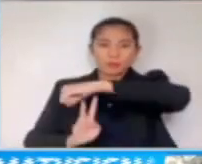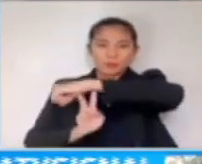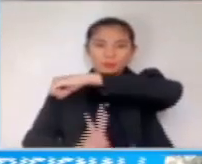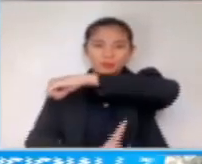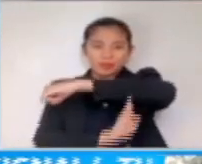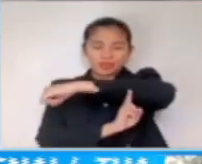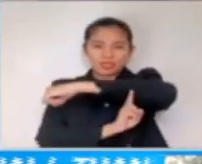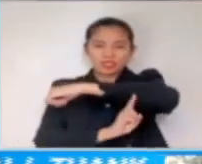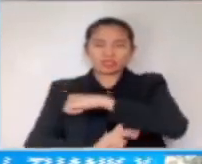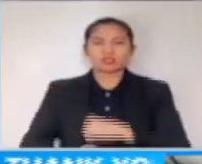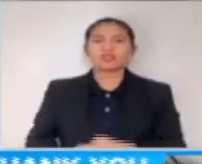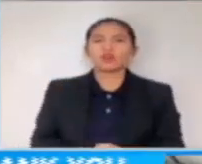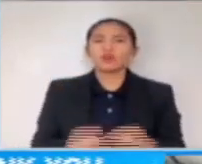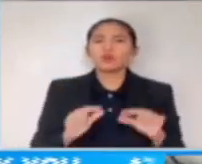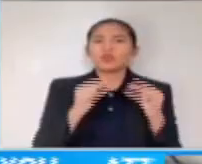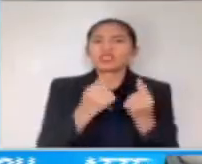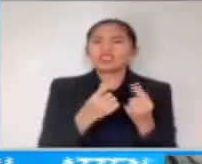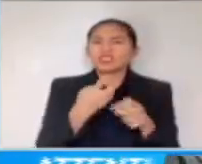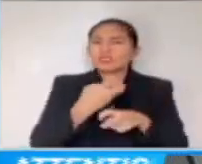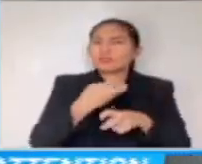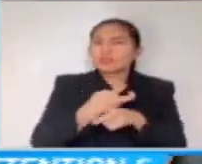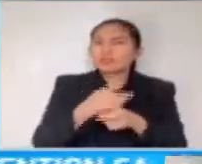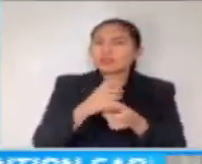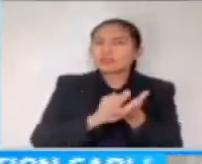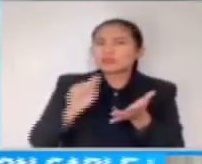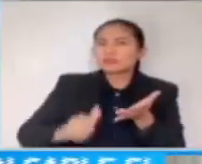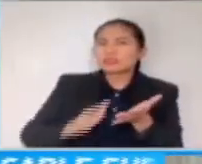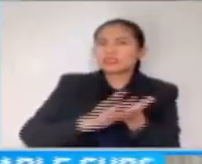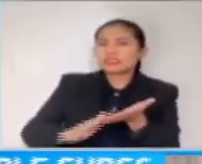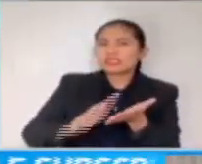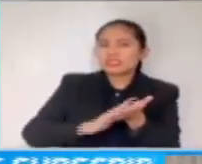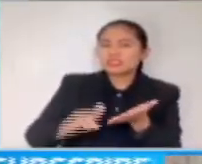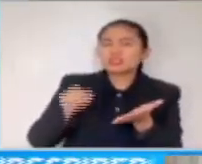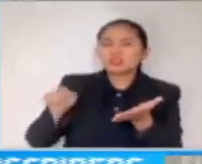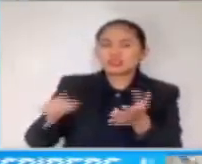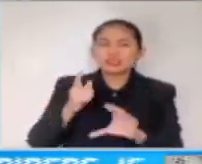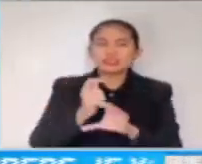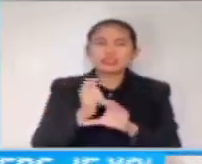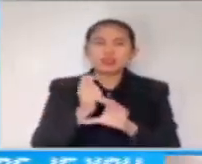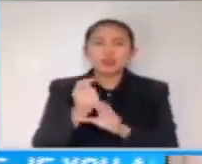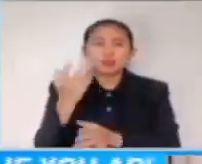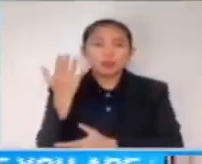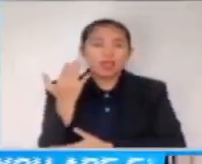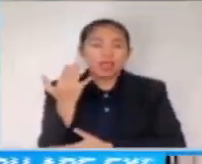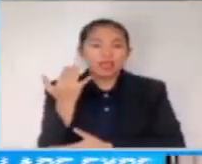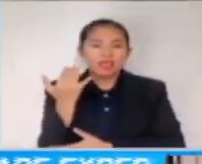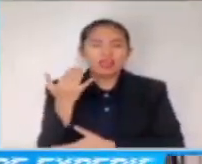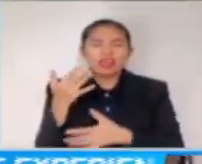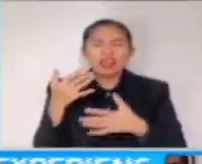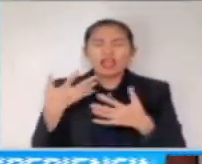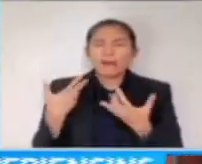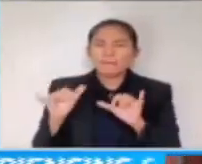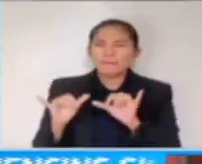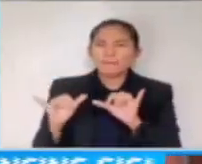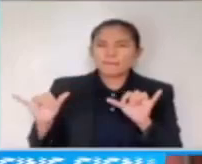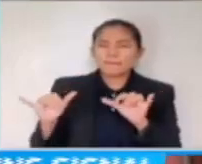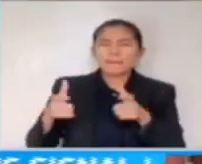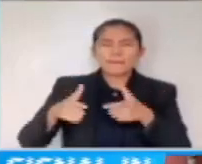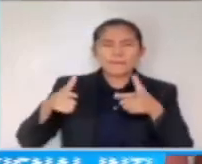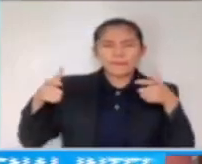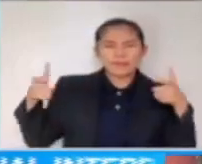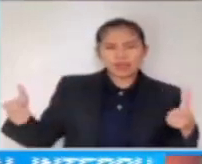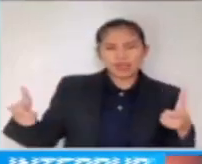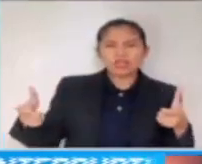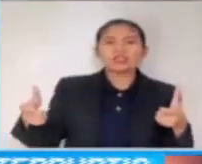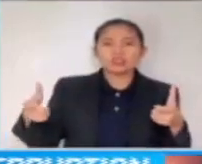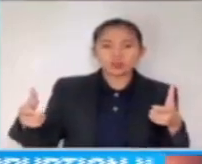na maialis agad ang sangkot na sasakyan sa aksidente dahil pukod sa sukat nito, Rafi. Wasak din ang pangilalim ng